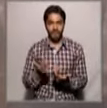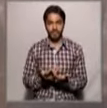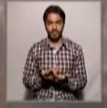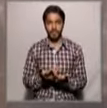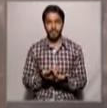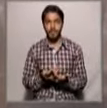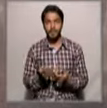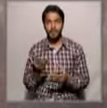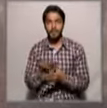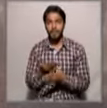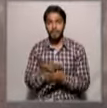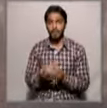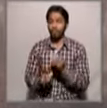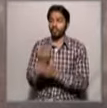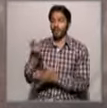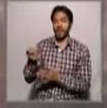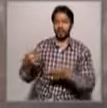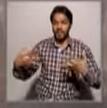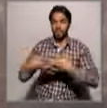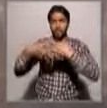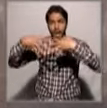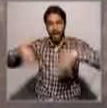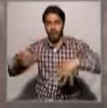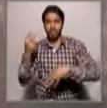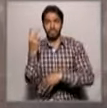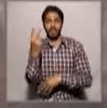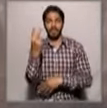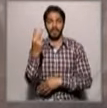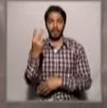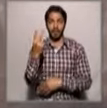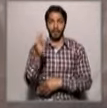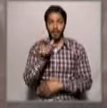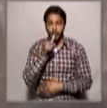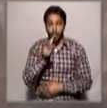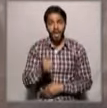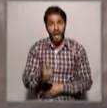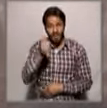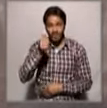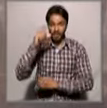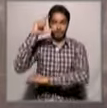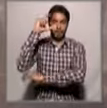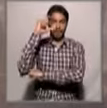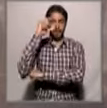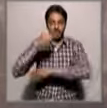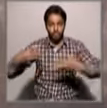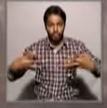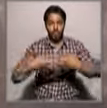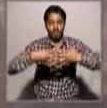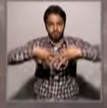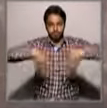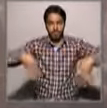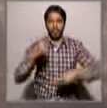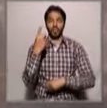التراويح وناس بتصلي العشاء في رمضان مثلا. جماعة النافلة وجماعة فريضة لا بأس، لكن الأولى ألا تكون هناك إلا جماعة واحدة، هذا هو المصير.